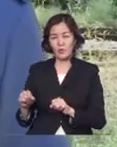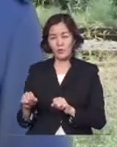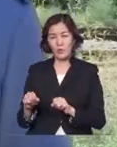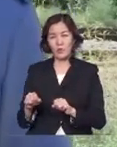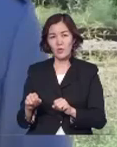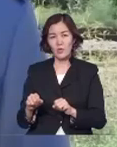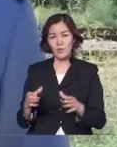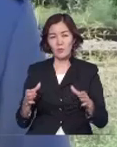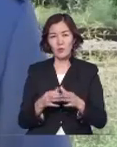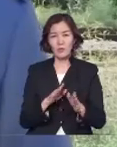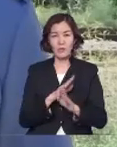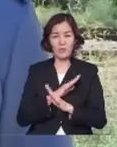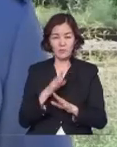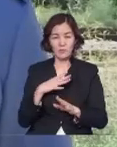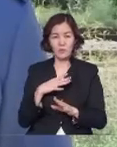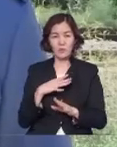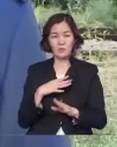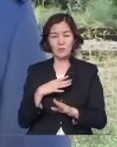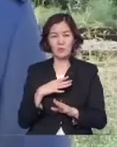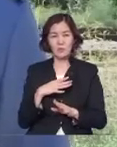бөлімінде қайтыс болды,